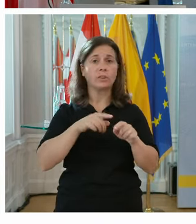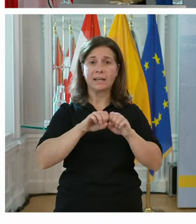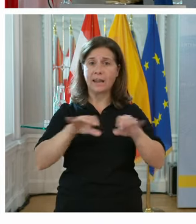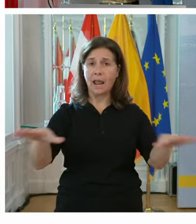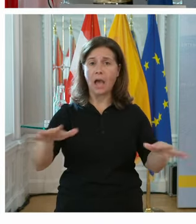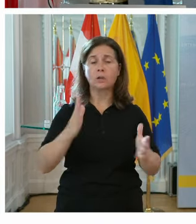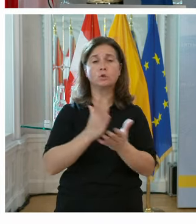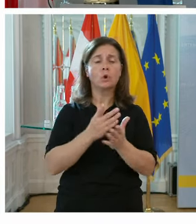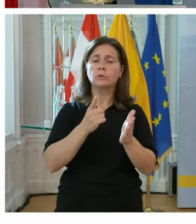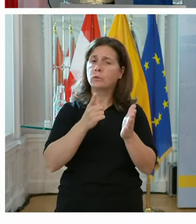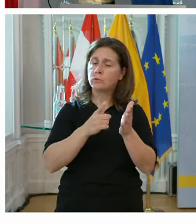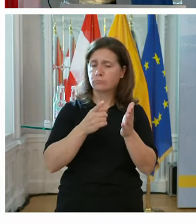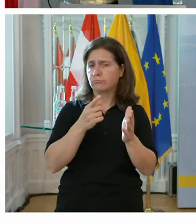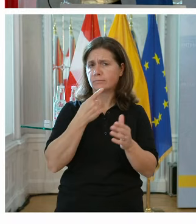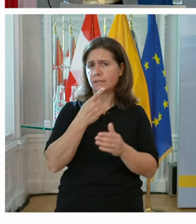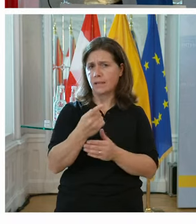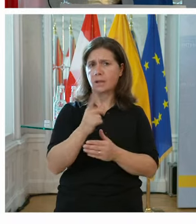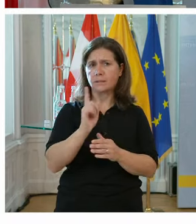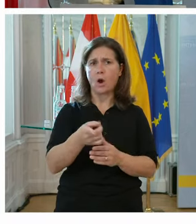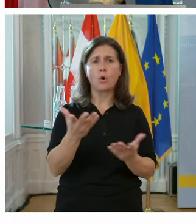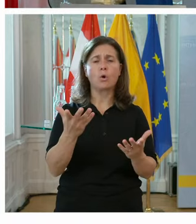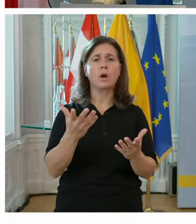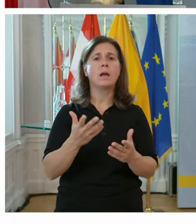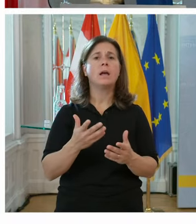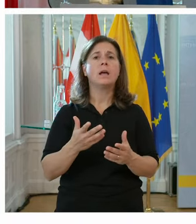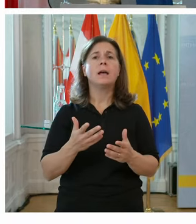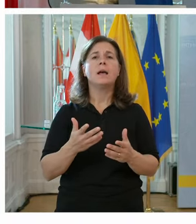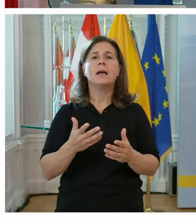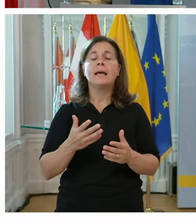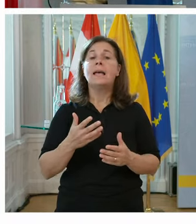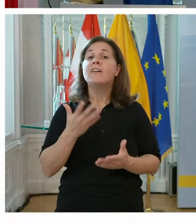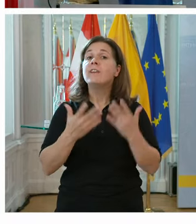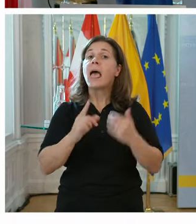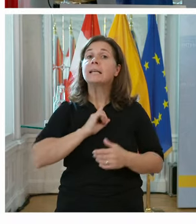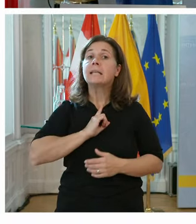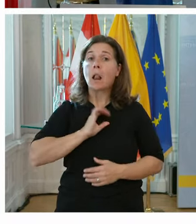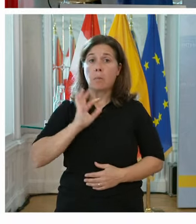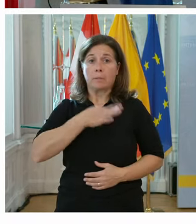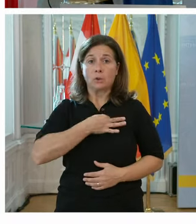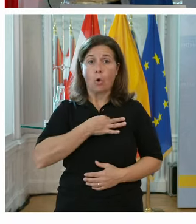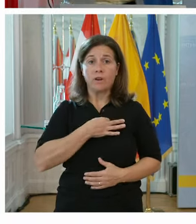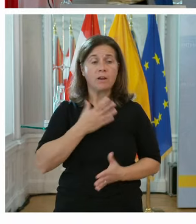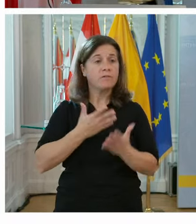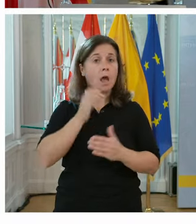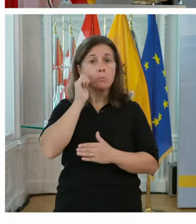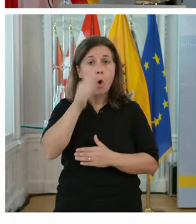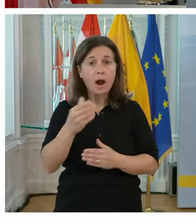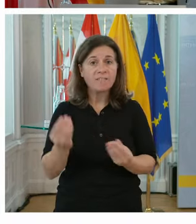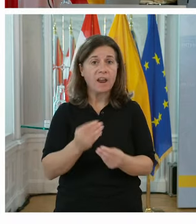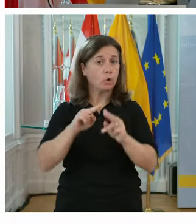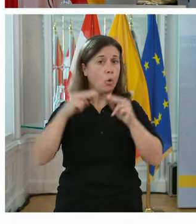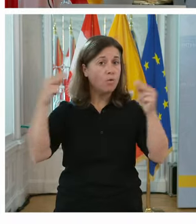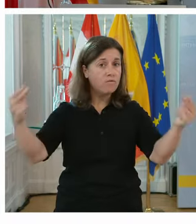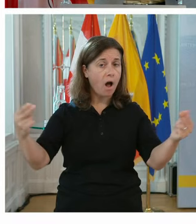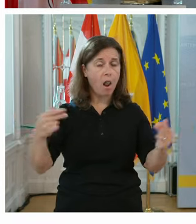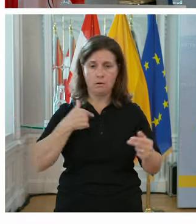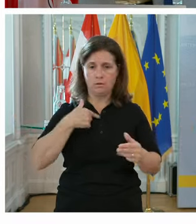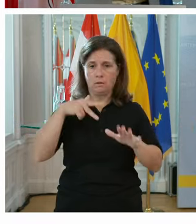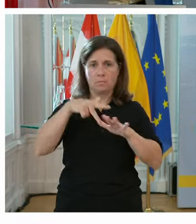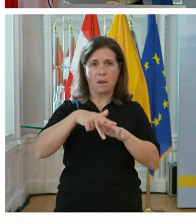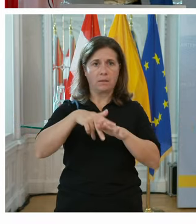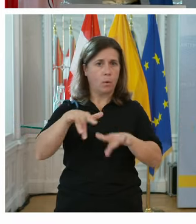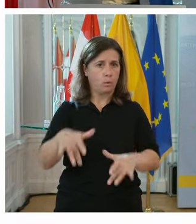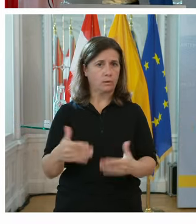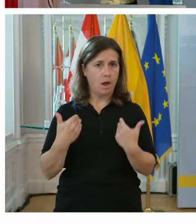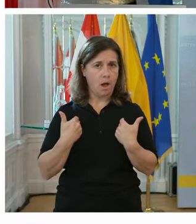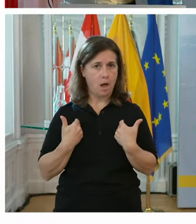schön ausgeführt. Es kann so sein, dass es uns das unmittelbar betrifft und dass es morgen vielleicht aufgrund eines Unfalls zu einer Behinderungsform